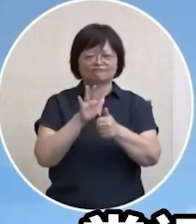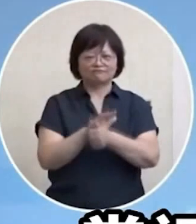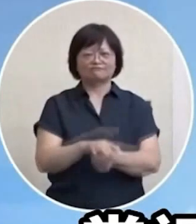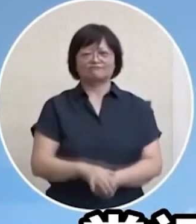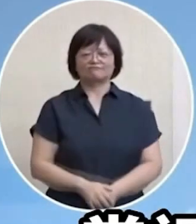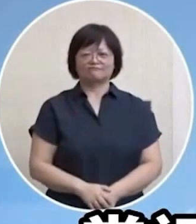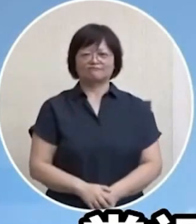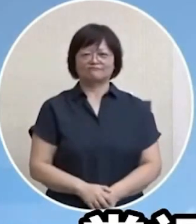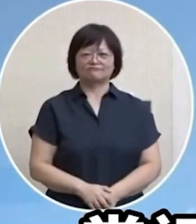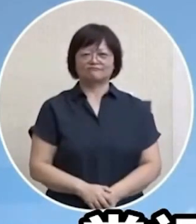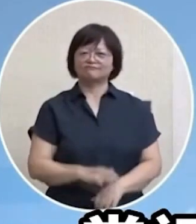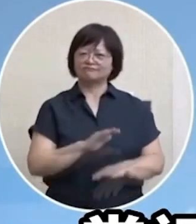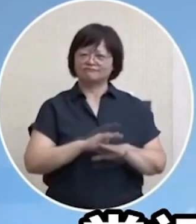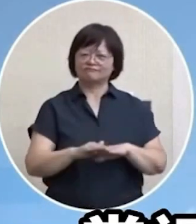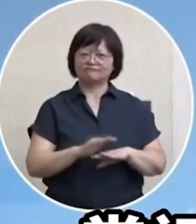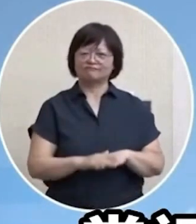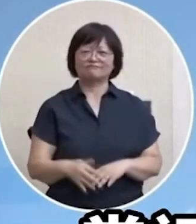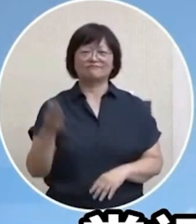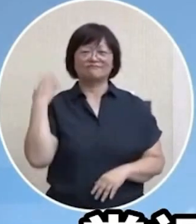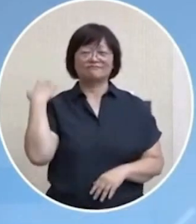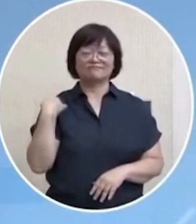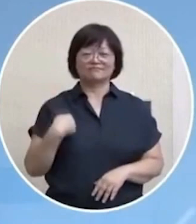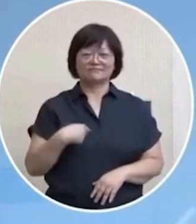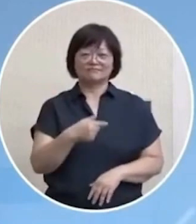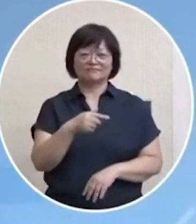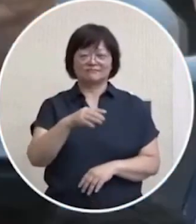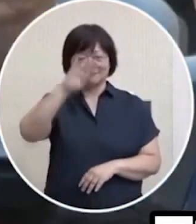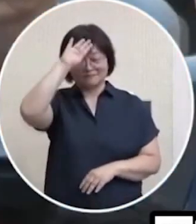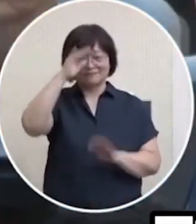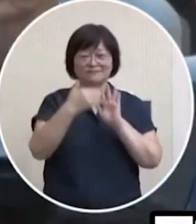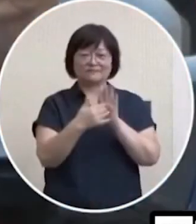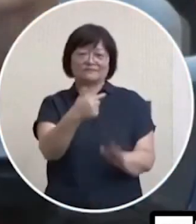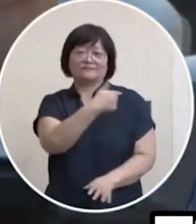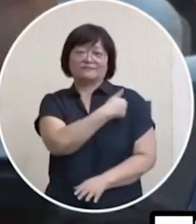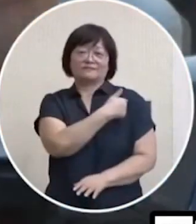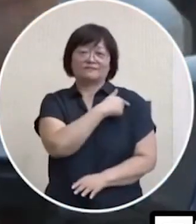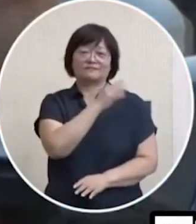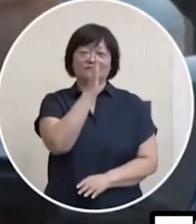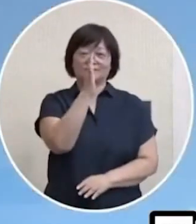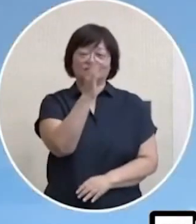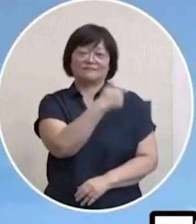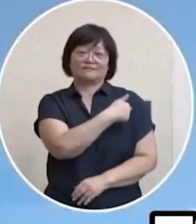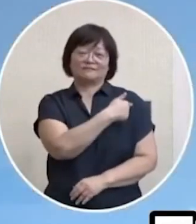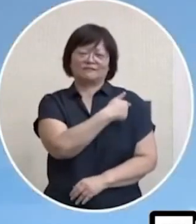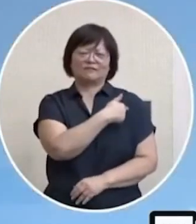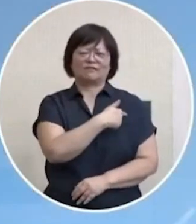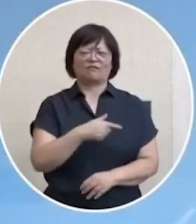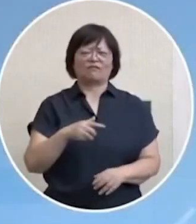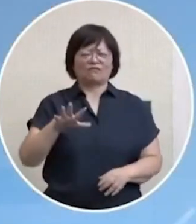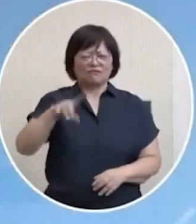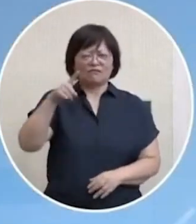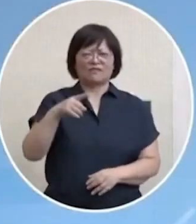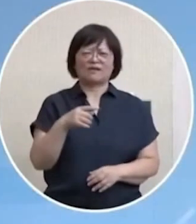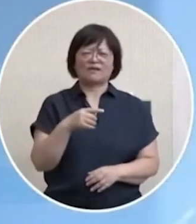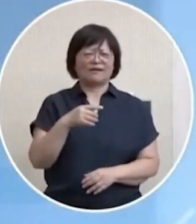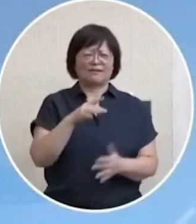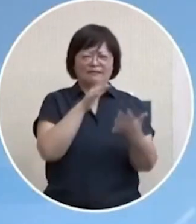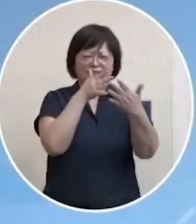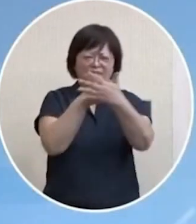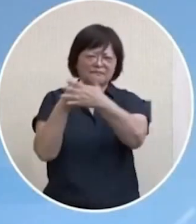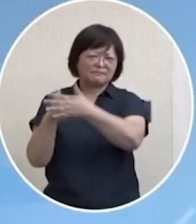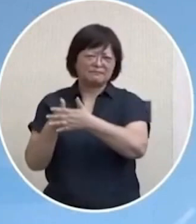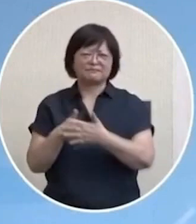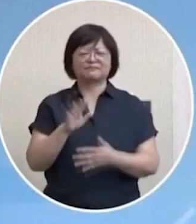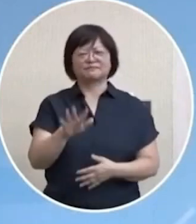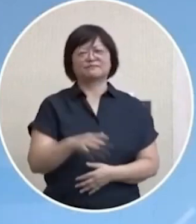又想当初我在买 BNT 疫苗的时候，刚刚开始也是困难重重，每个人都说